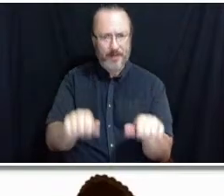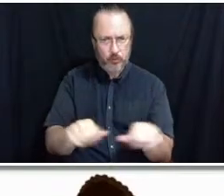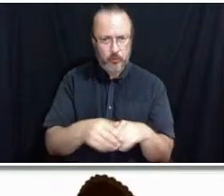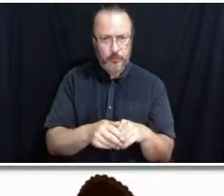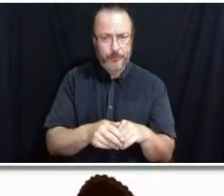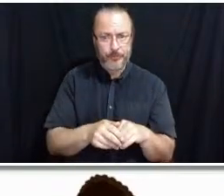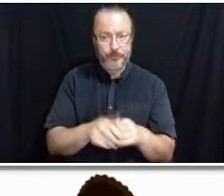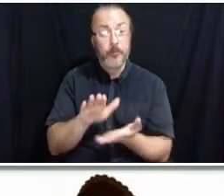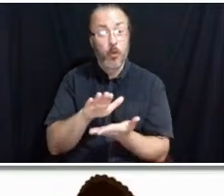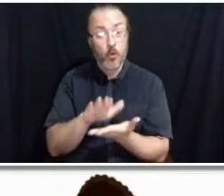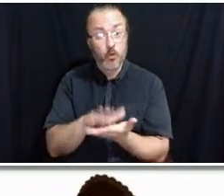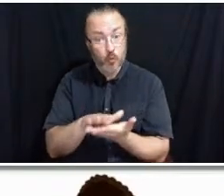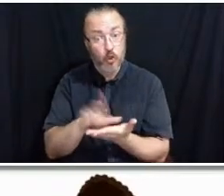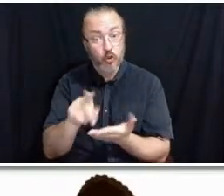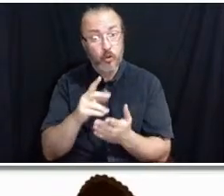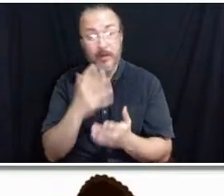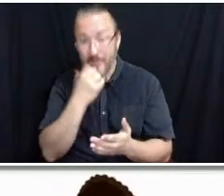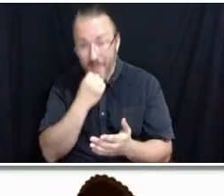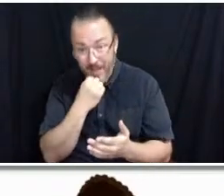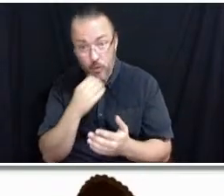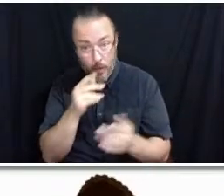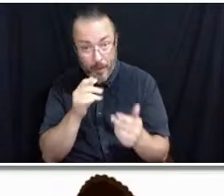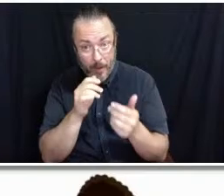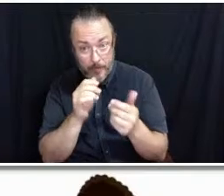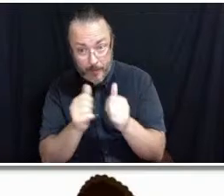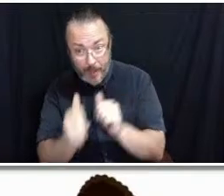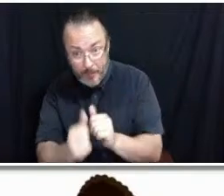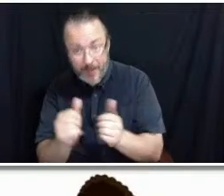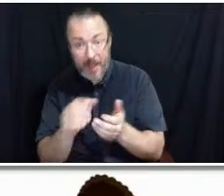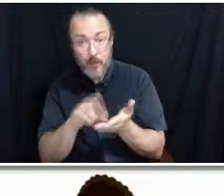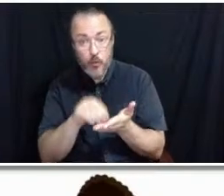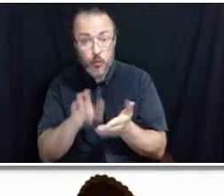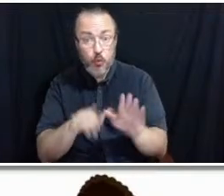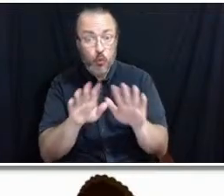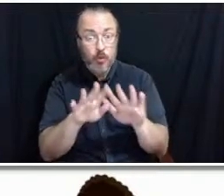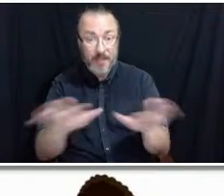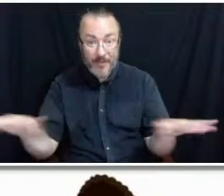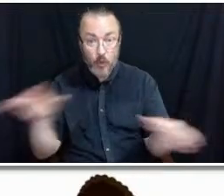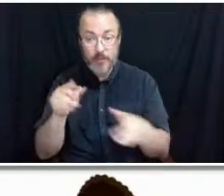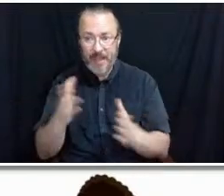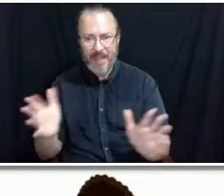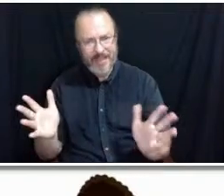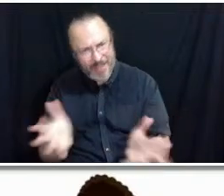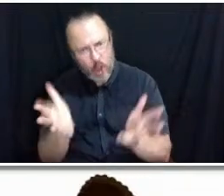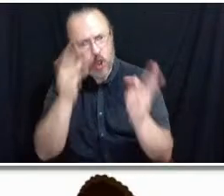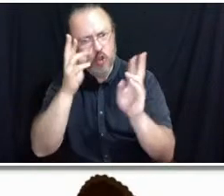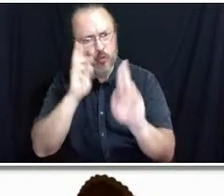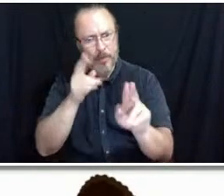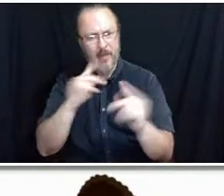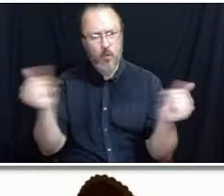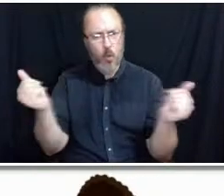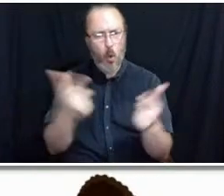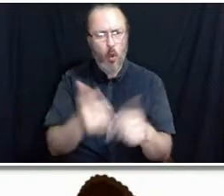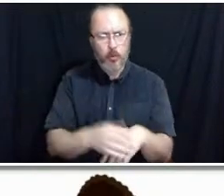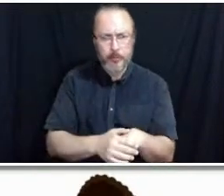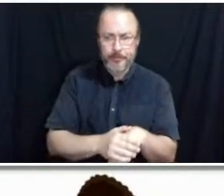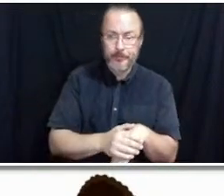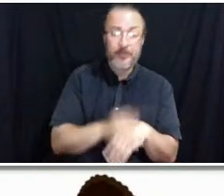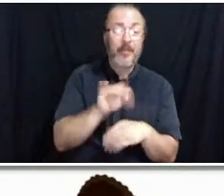potentiel. Les écoles doivent se féliciter de la diversité des élèves et promouvoir le respect pour tous les membres de la communauté